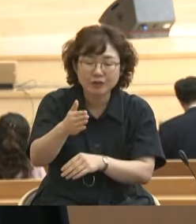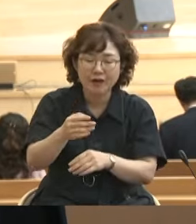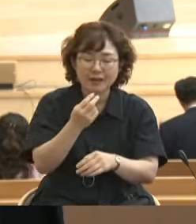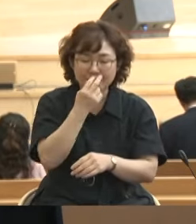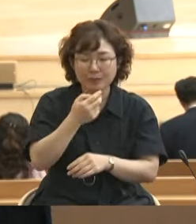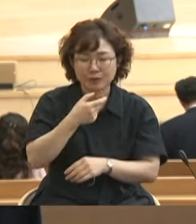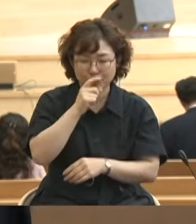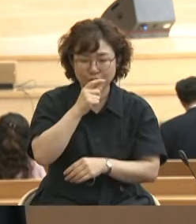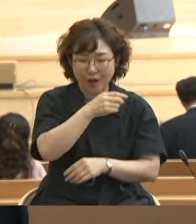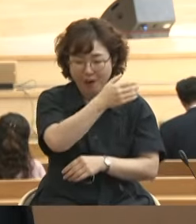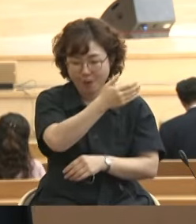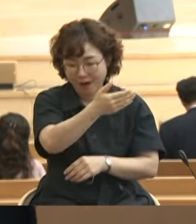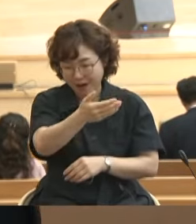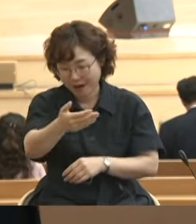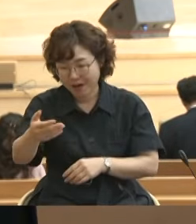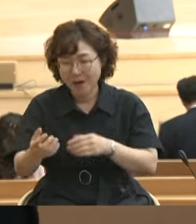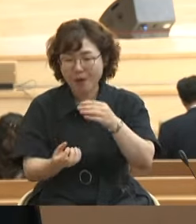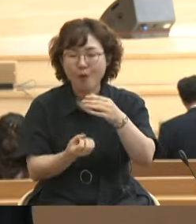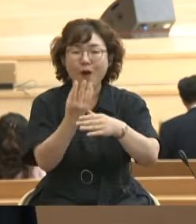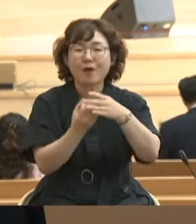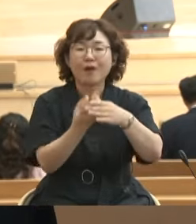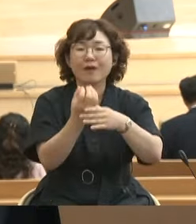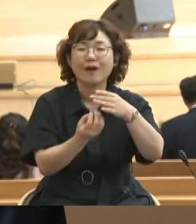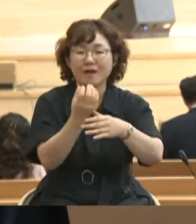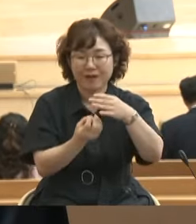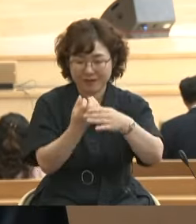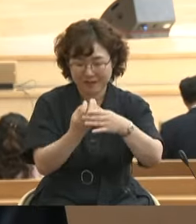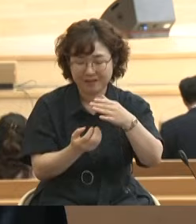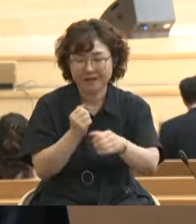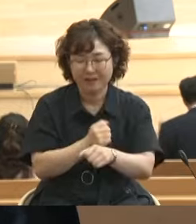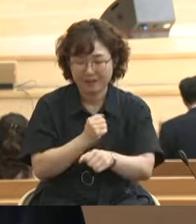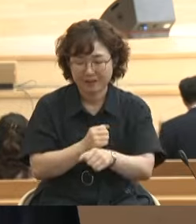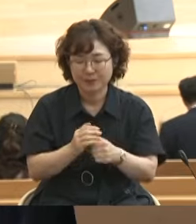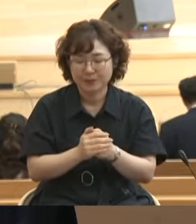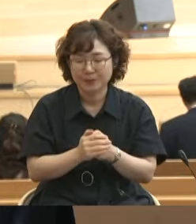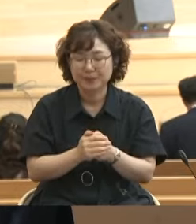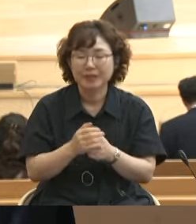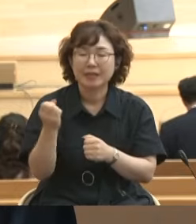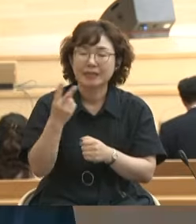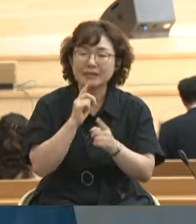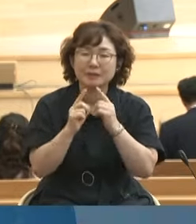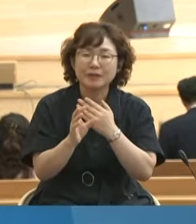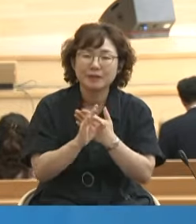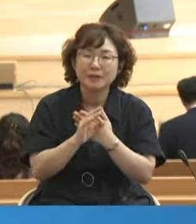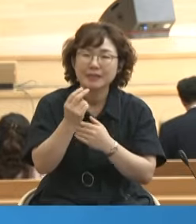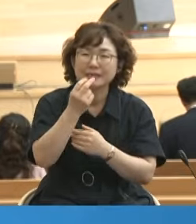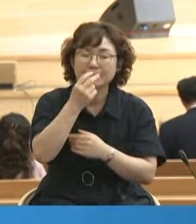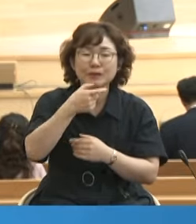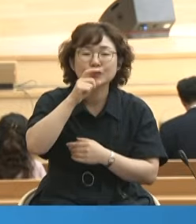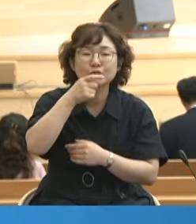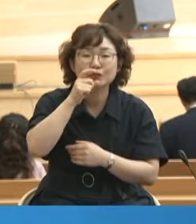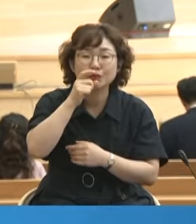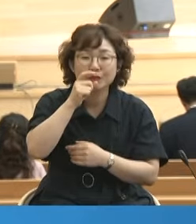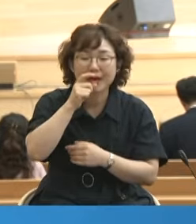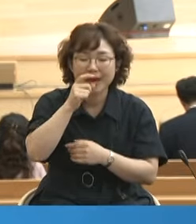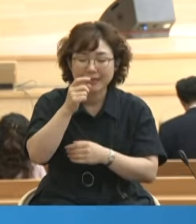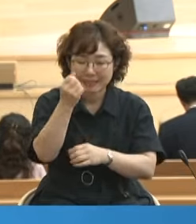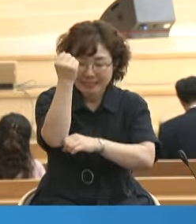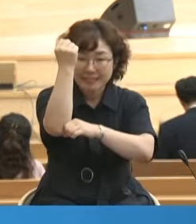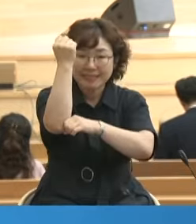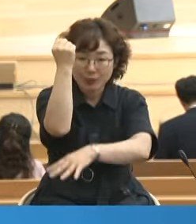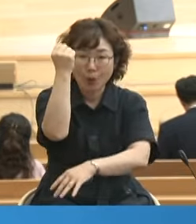강이 콸콸콸 흘러 넘치는 곳이. 다시 말하면 생명의 근원이